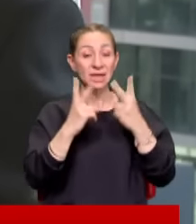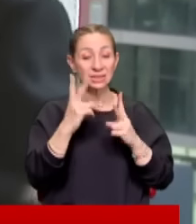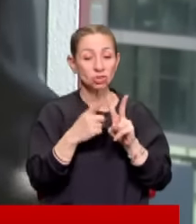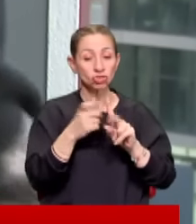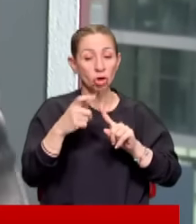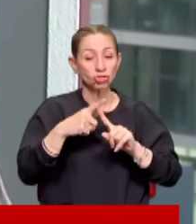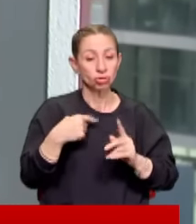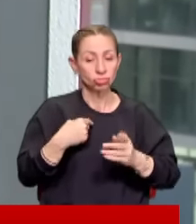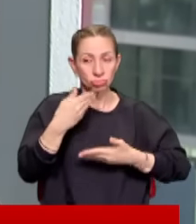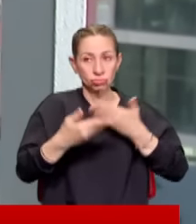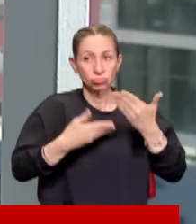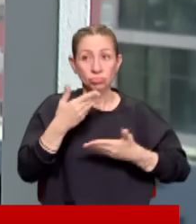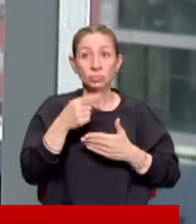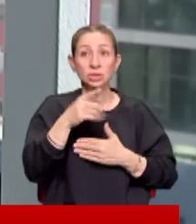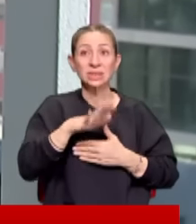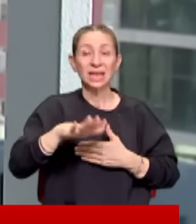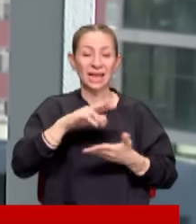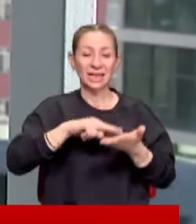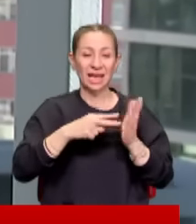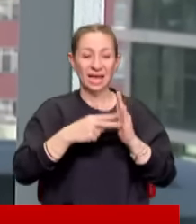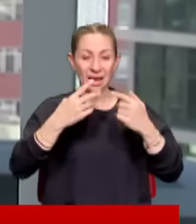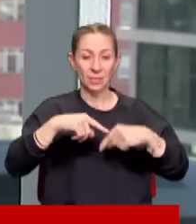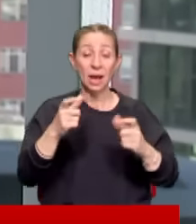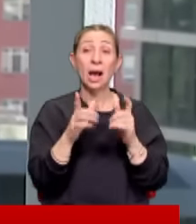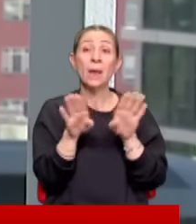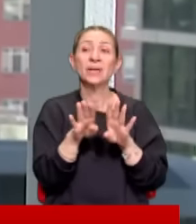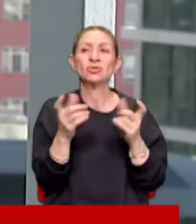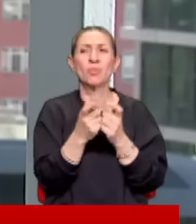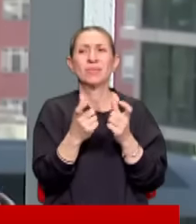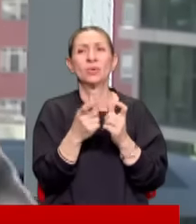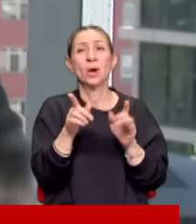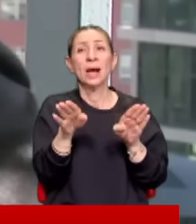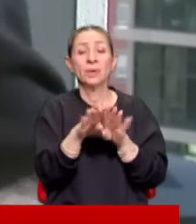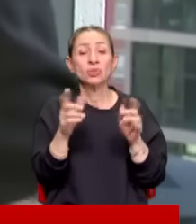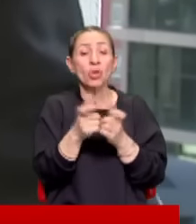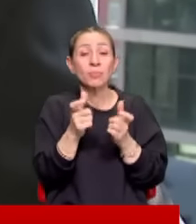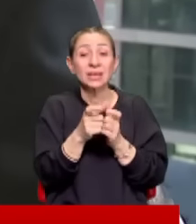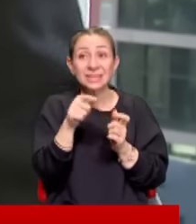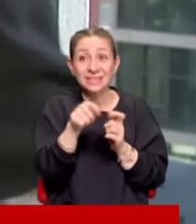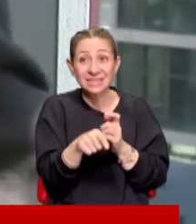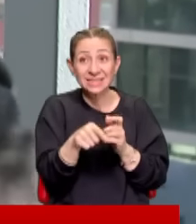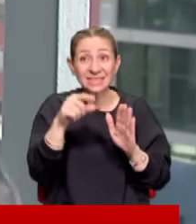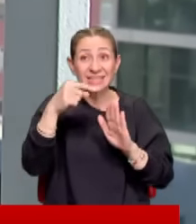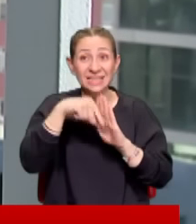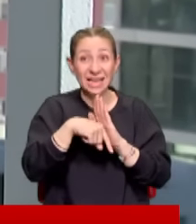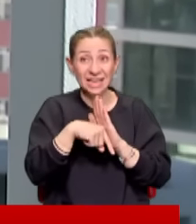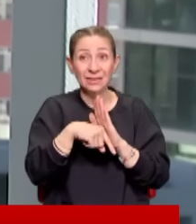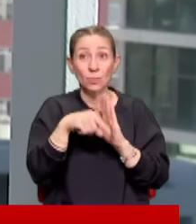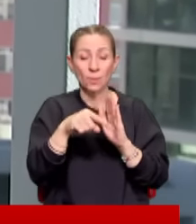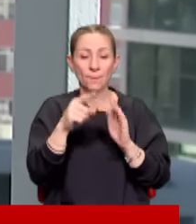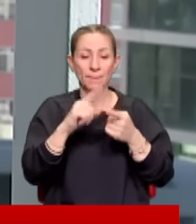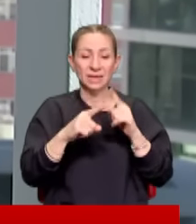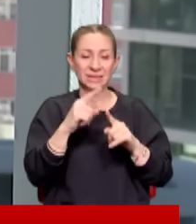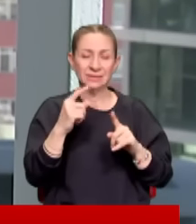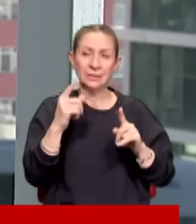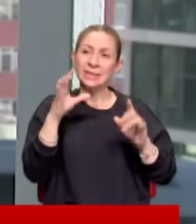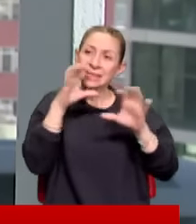anekdotları paylaştı. Bu tabii bir genel idare kurulu, kapalı bir toplantı. Dolayısıyla o kapalı olan toplantının detaylarını, çünkü bu bir partinin